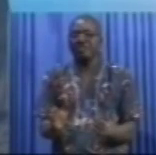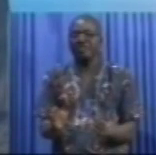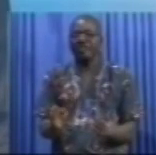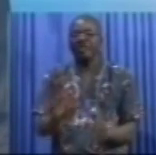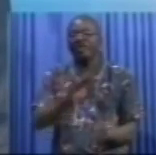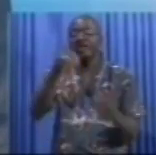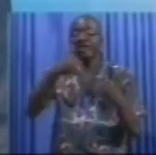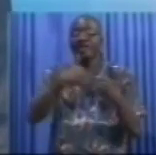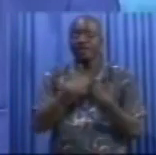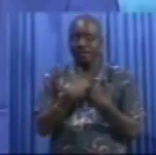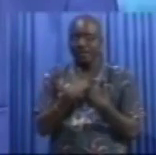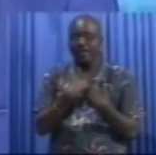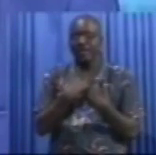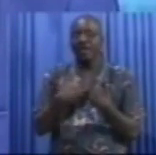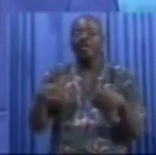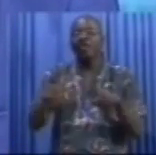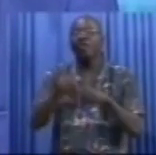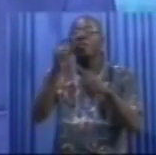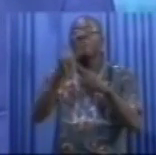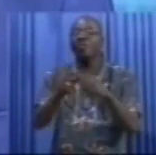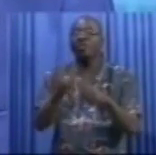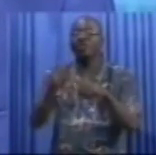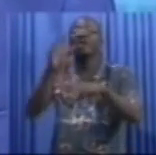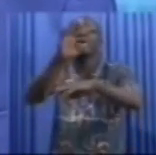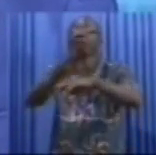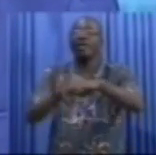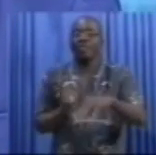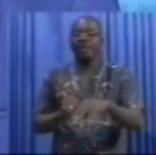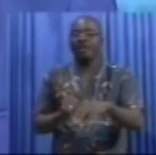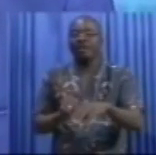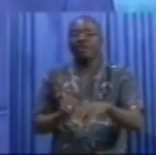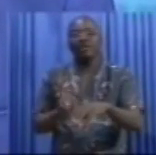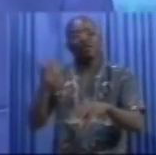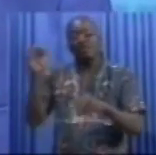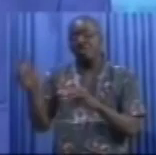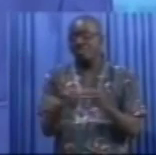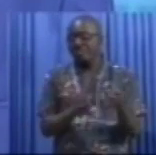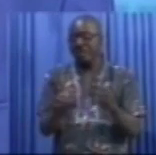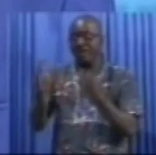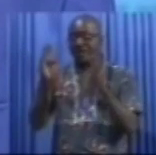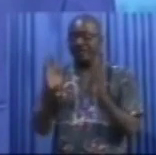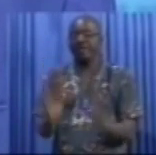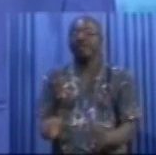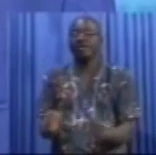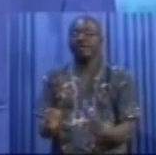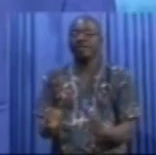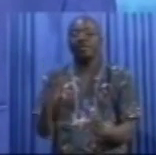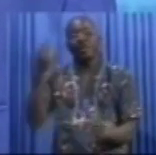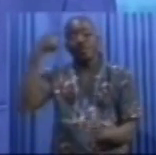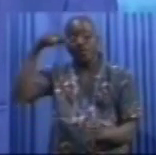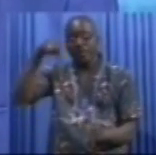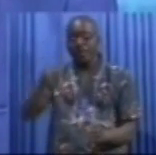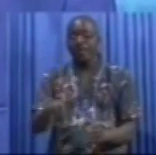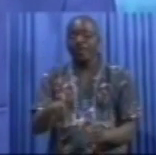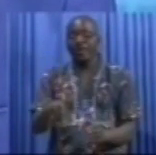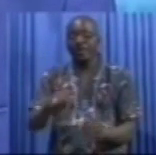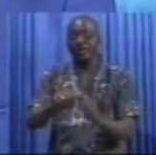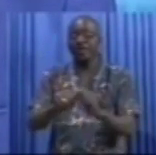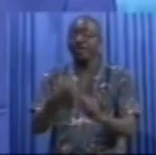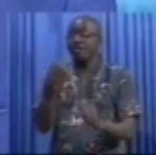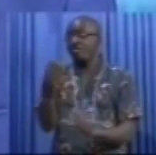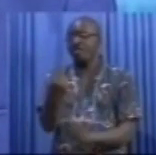comme mot, c'est un appel. Un appel aux manifestants et pour que